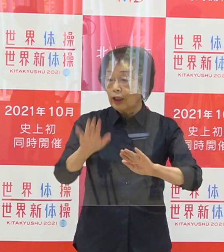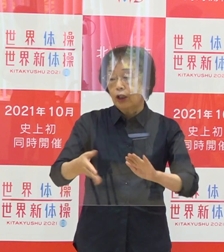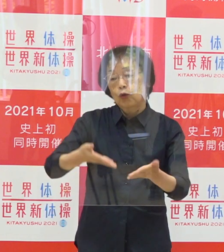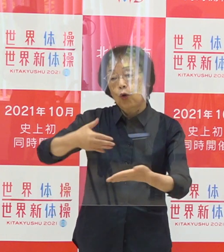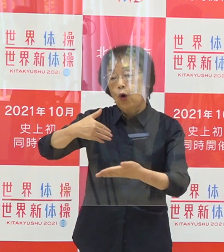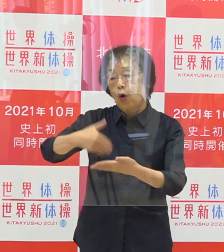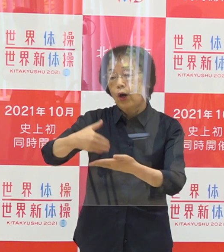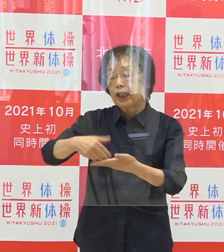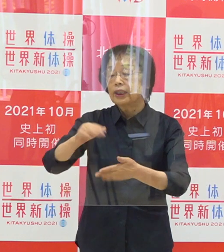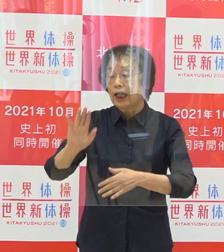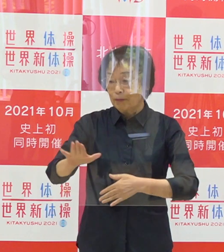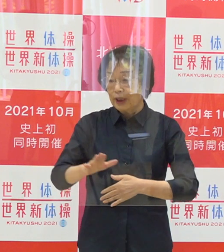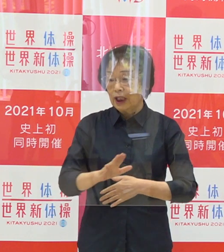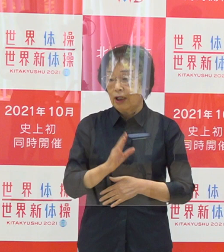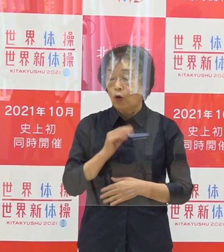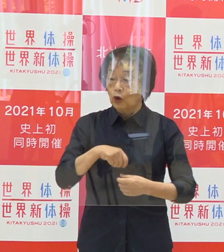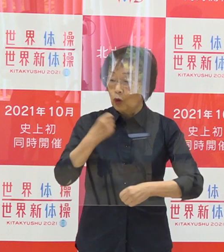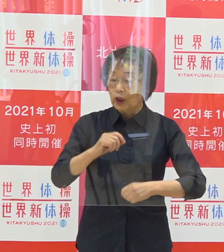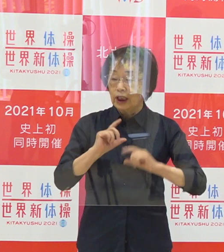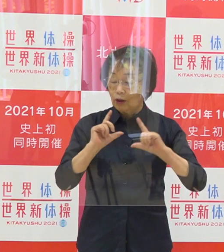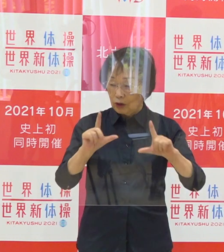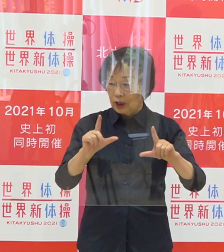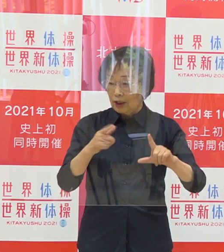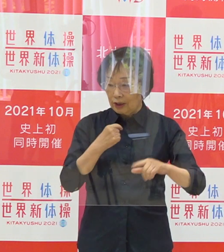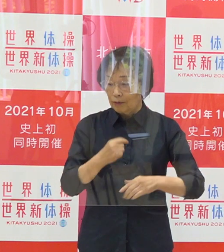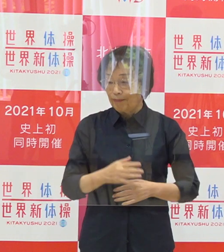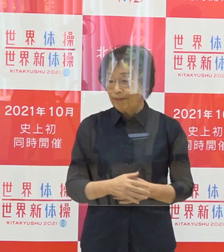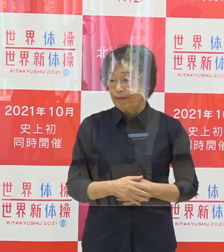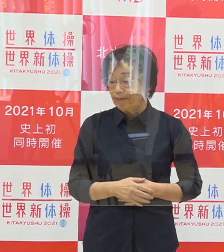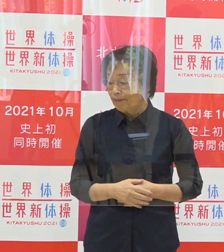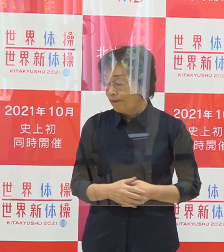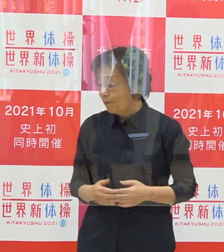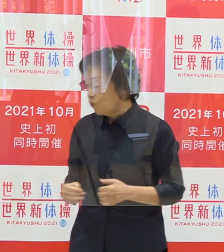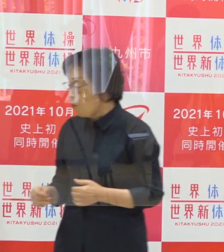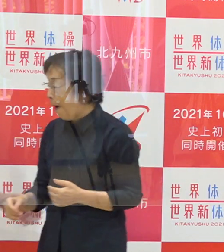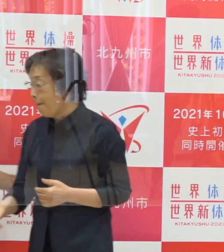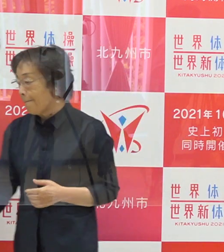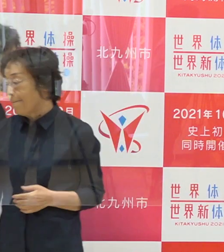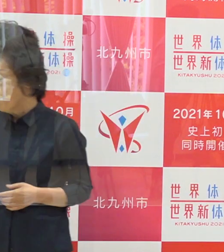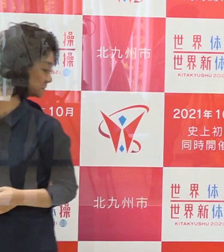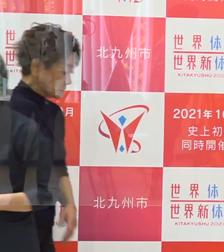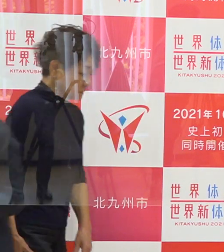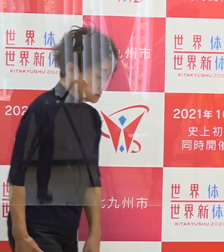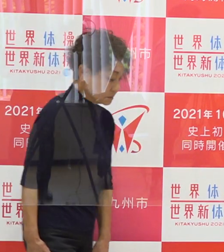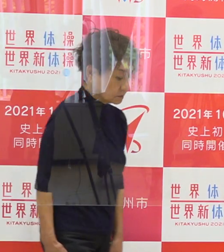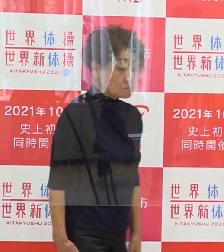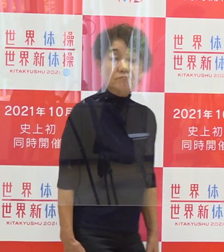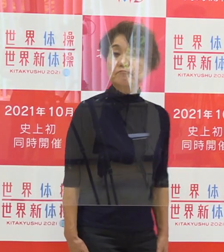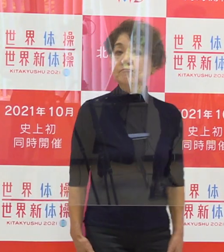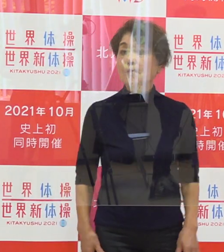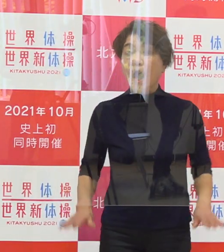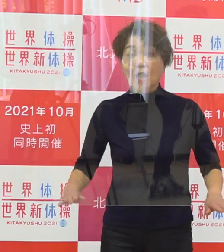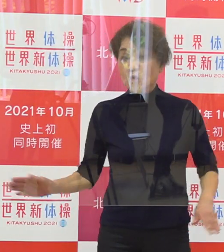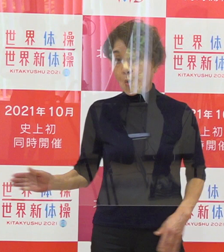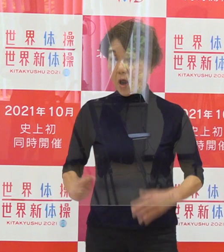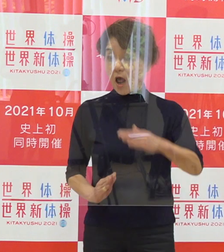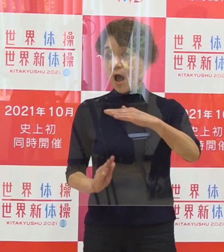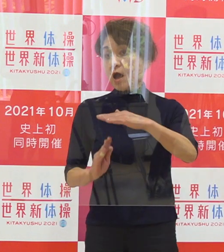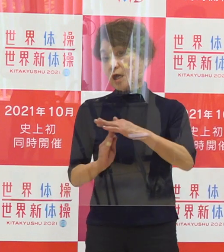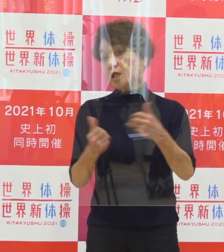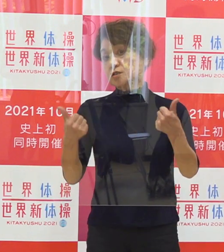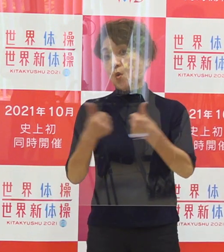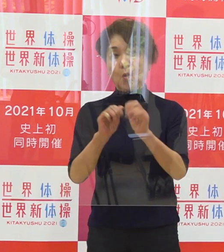約等があれば、お聞かせください。それから、これからまさに今日から決勝等も入っていきますけれ